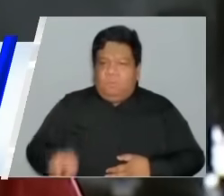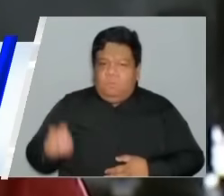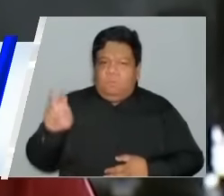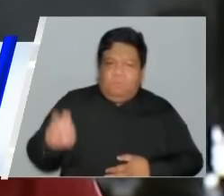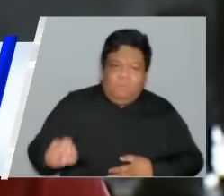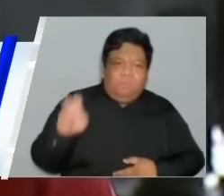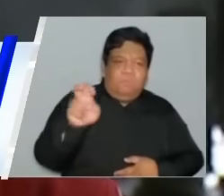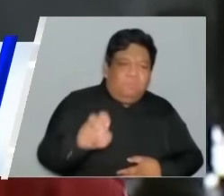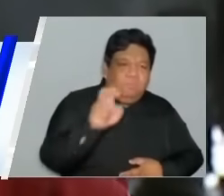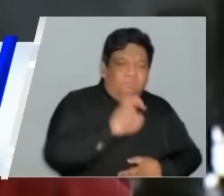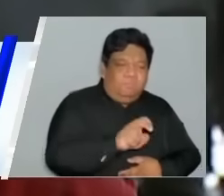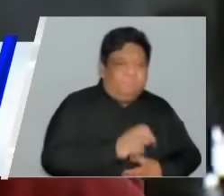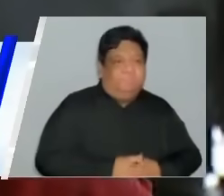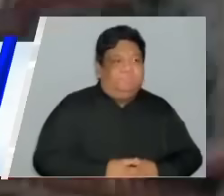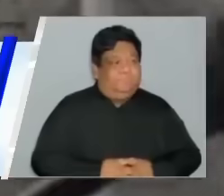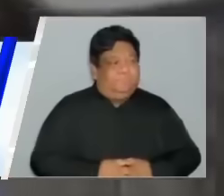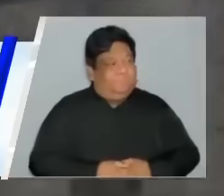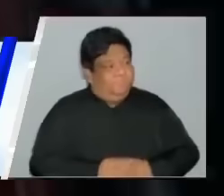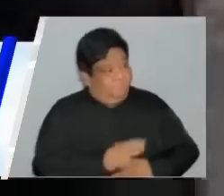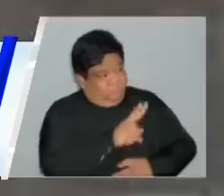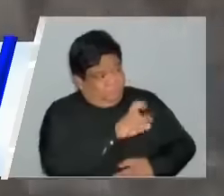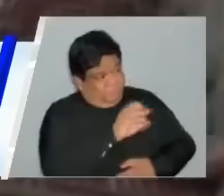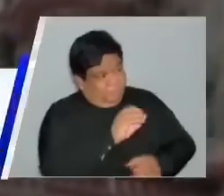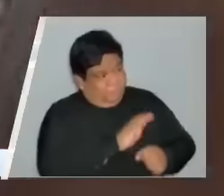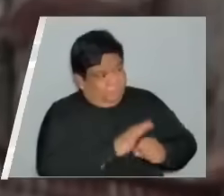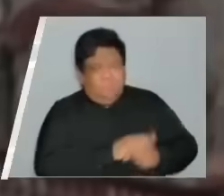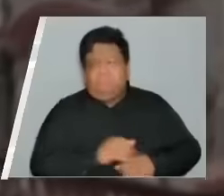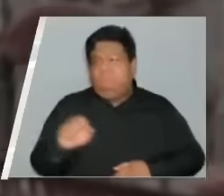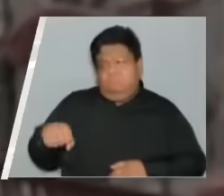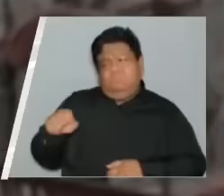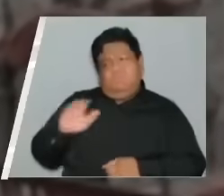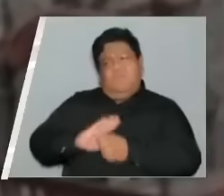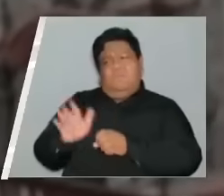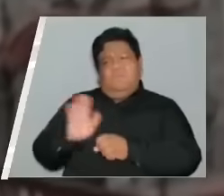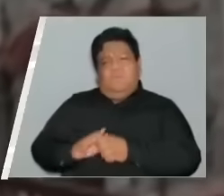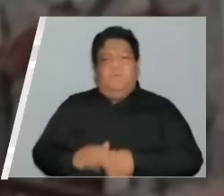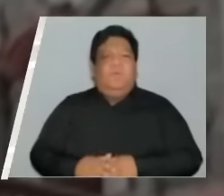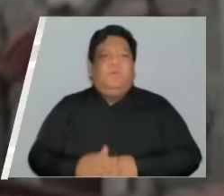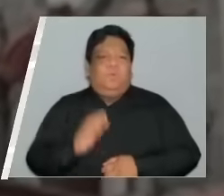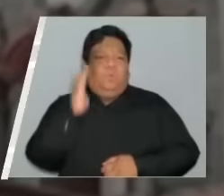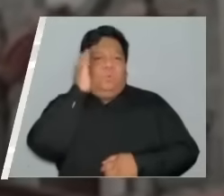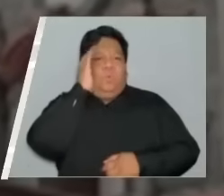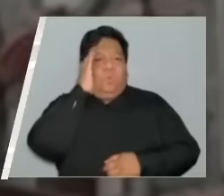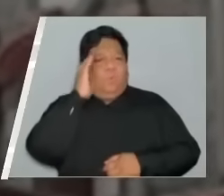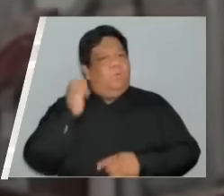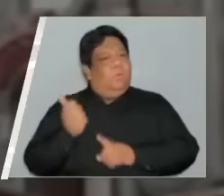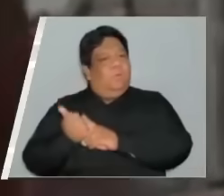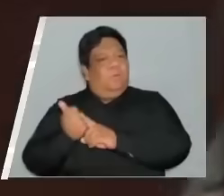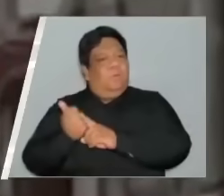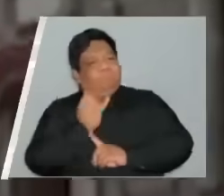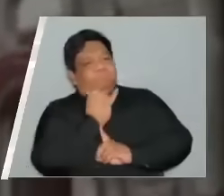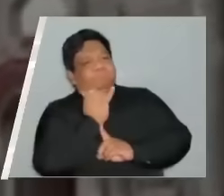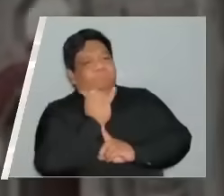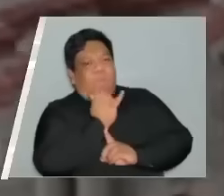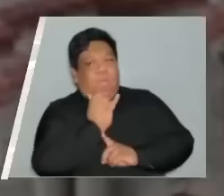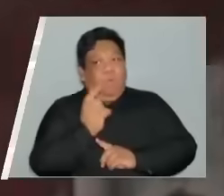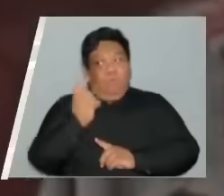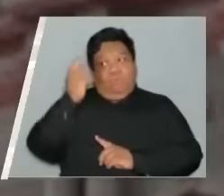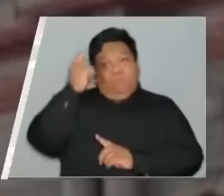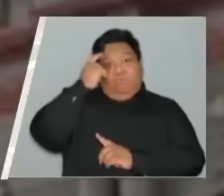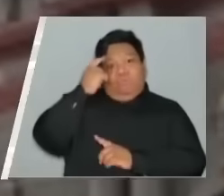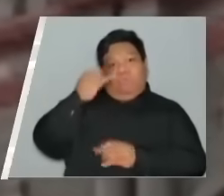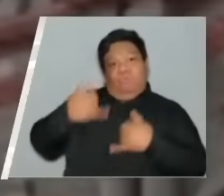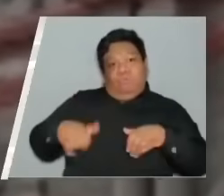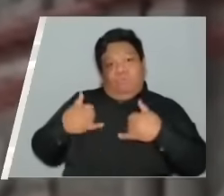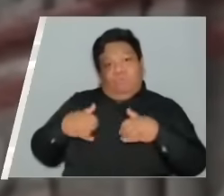yung 250. Sapat na po yun, ma'am. Alam daw niyang kumukuha ng video ang foreigner, kaya akala niya biruan lang ang tawaran. Hindi